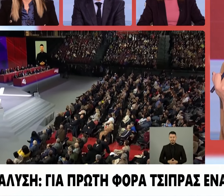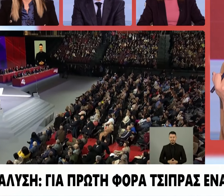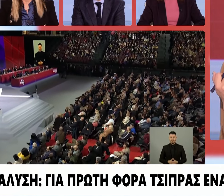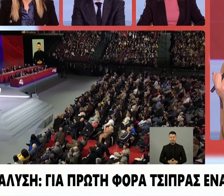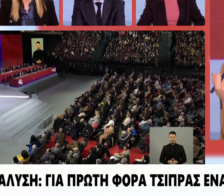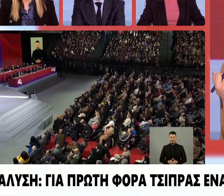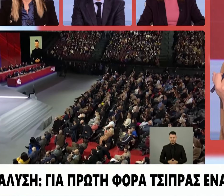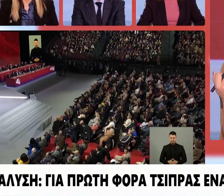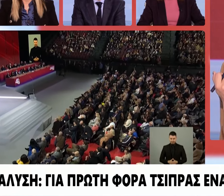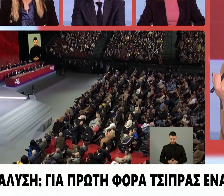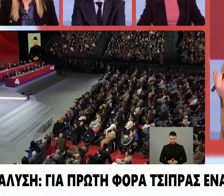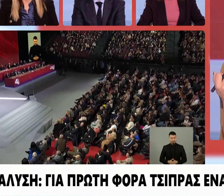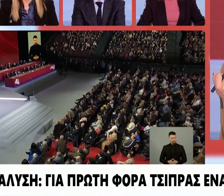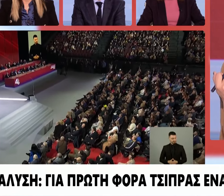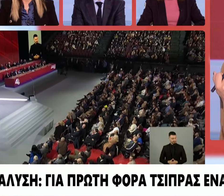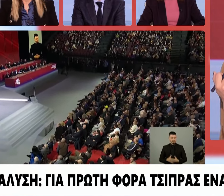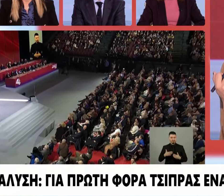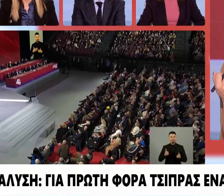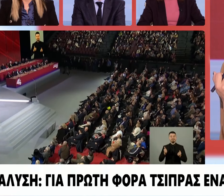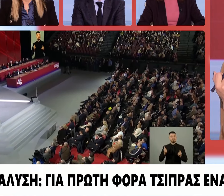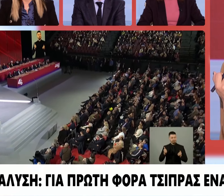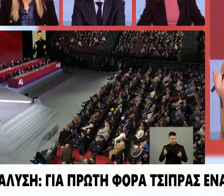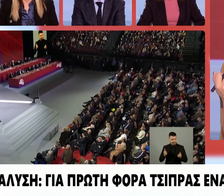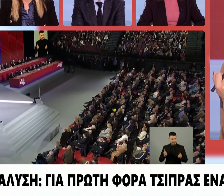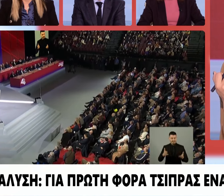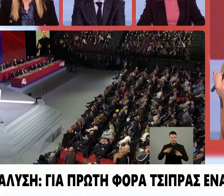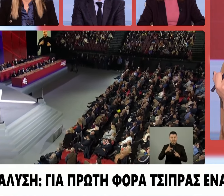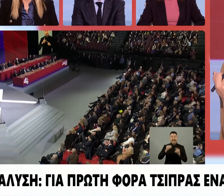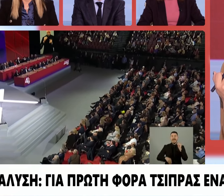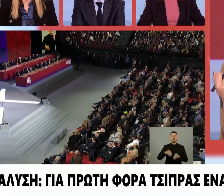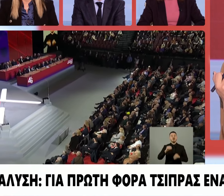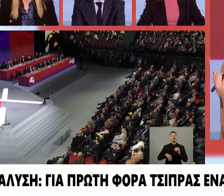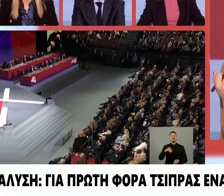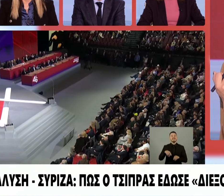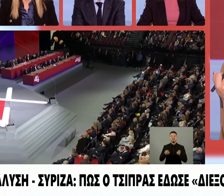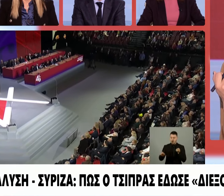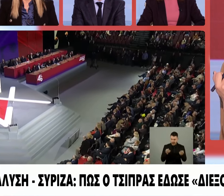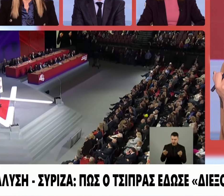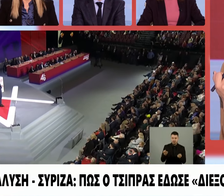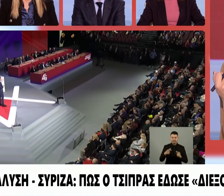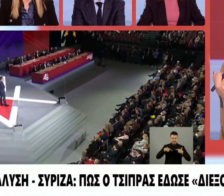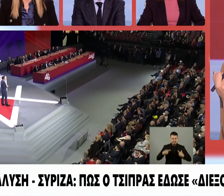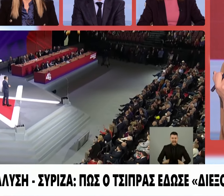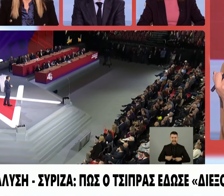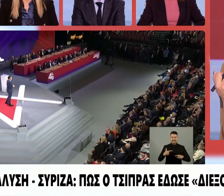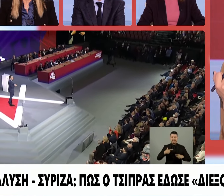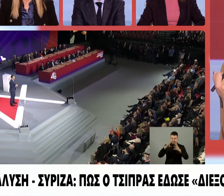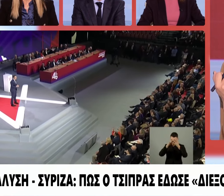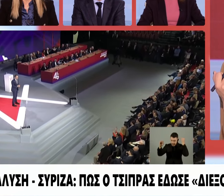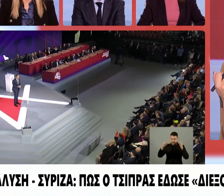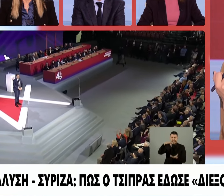Τώρα θα παίξει τώρα τα χαρτιά του και θα κερδίσει, θα χάσει. Αυτό που είδαμε χτες πάντως, νομίζω